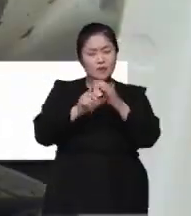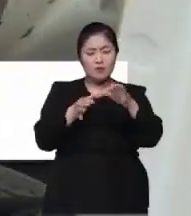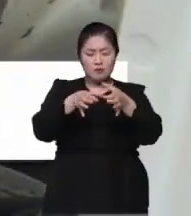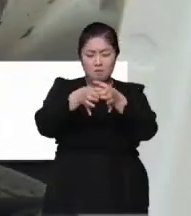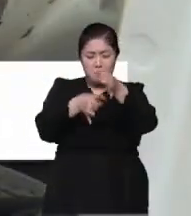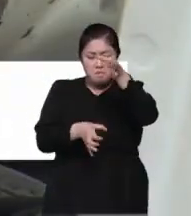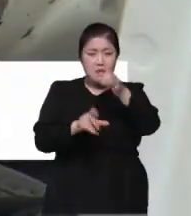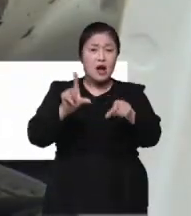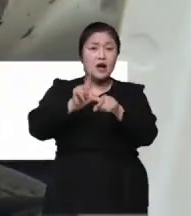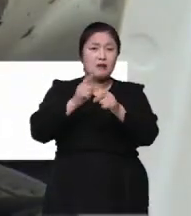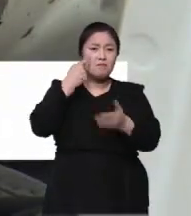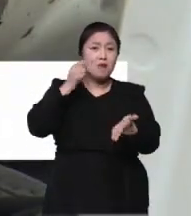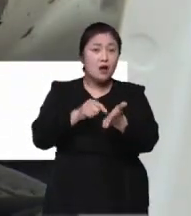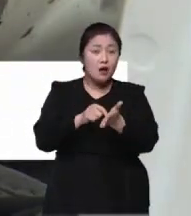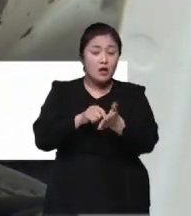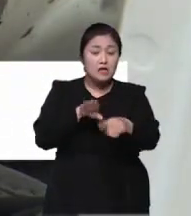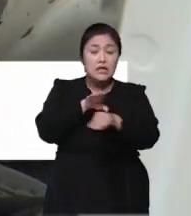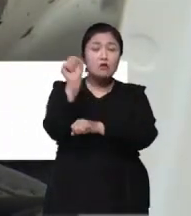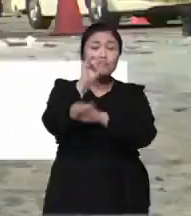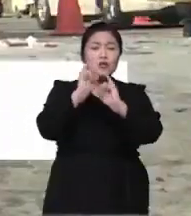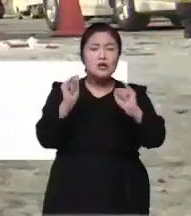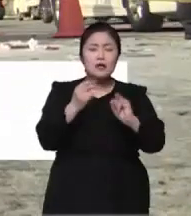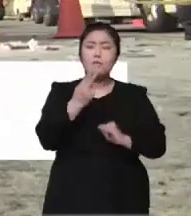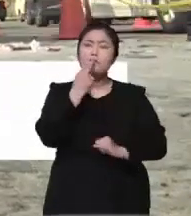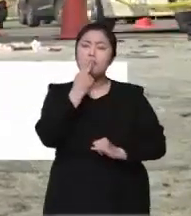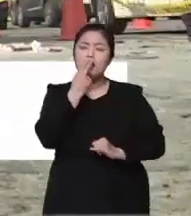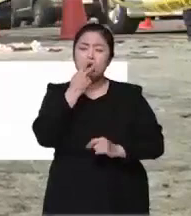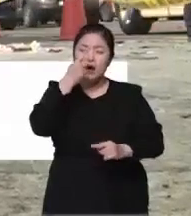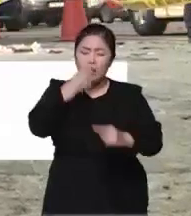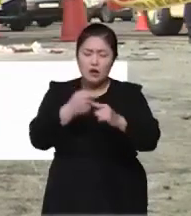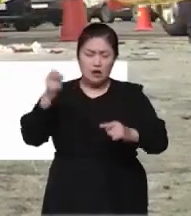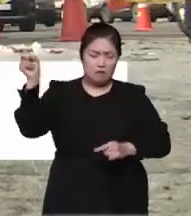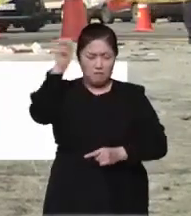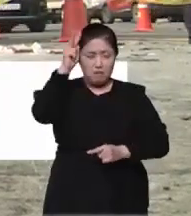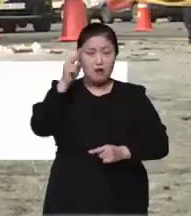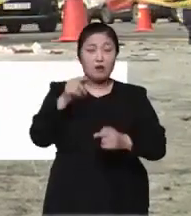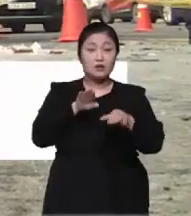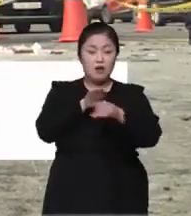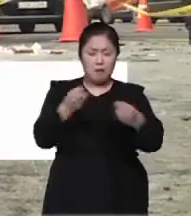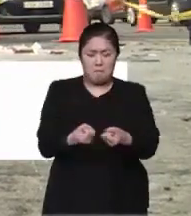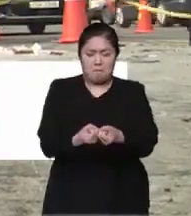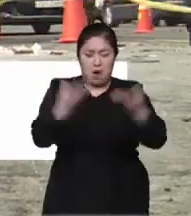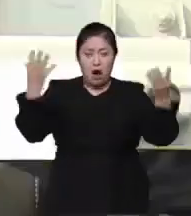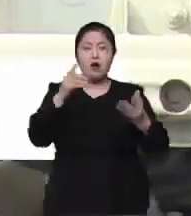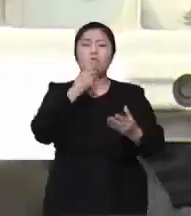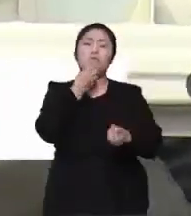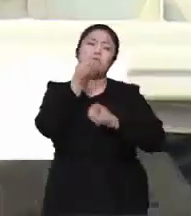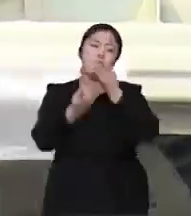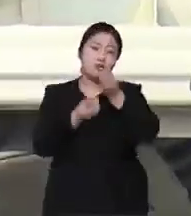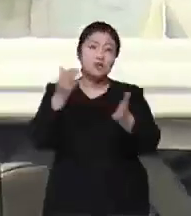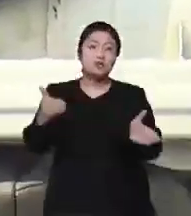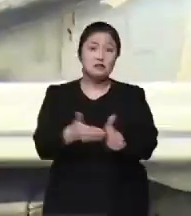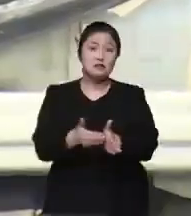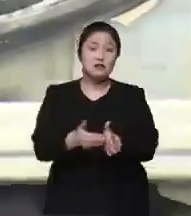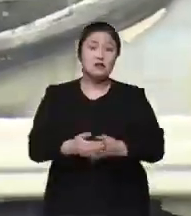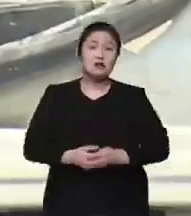부탄가스가 발견됐는데 차량 운전자는 담배에 불을 붙이려던 순간 차가 폭발했다고